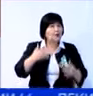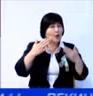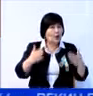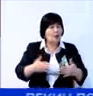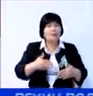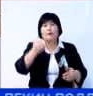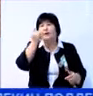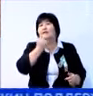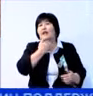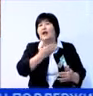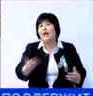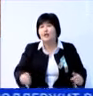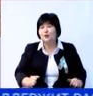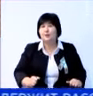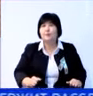и благодарностью.